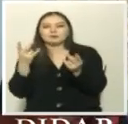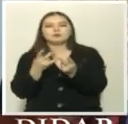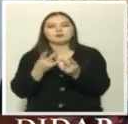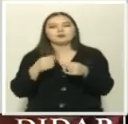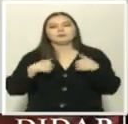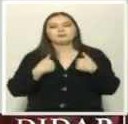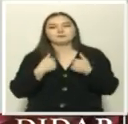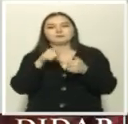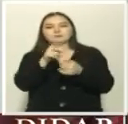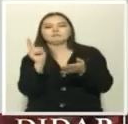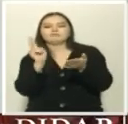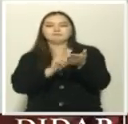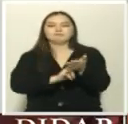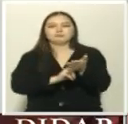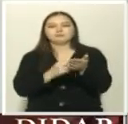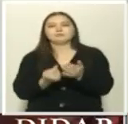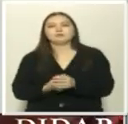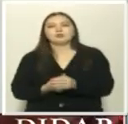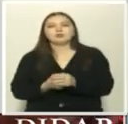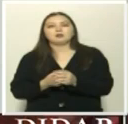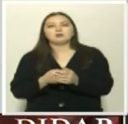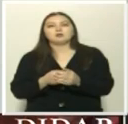медикаментов. Пациенты, чтобы получить